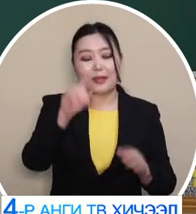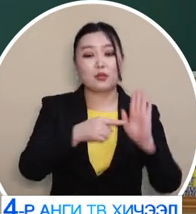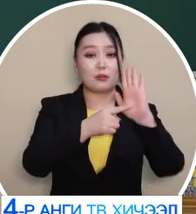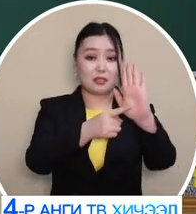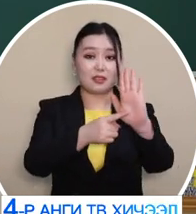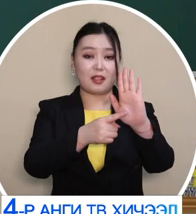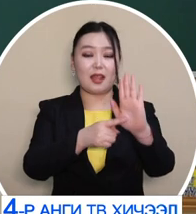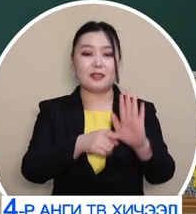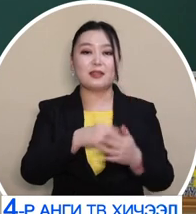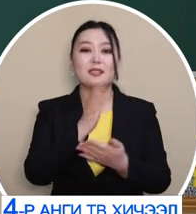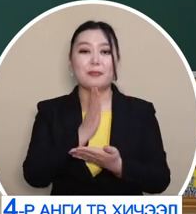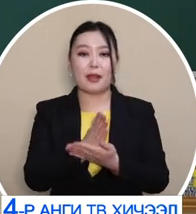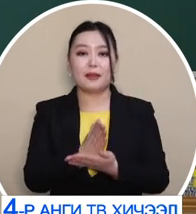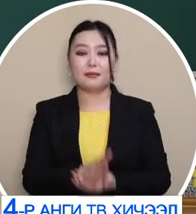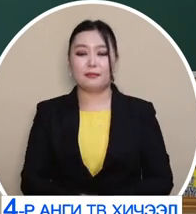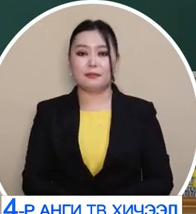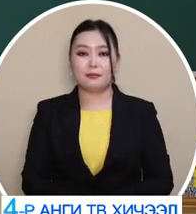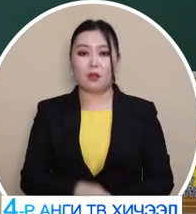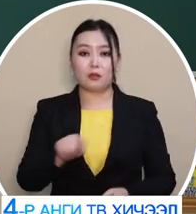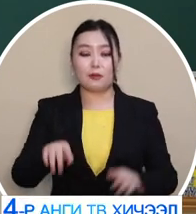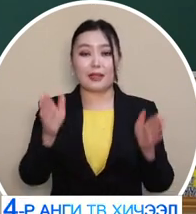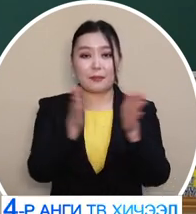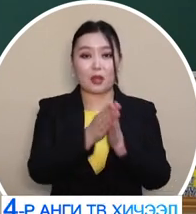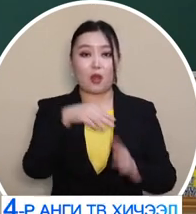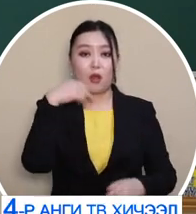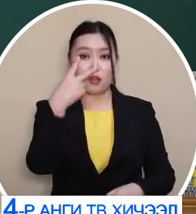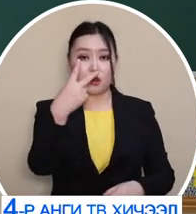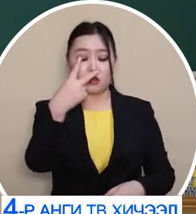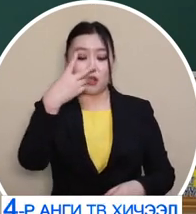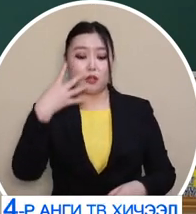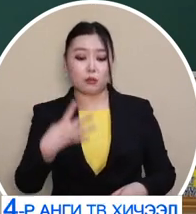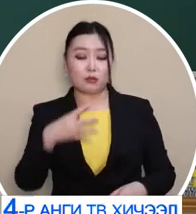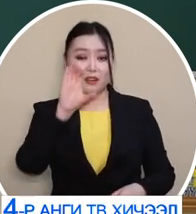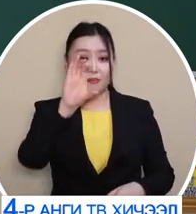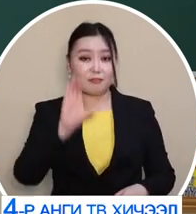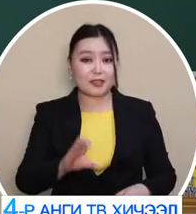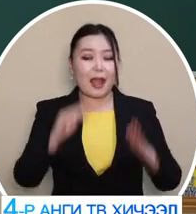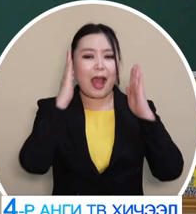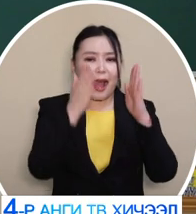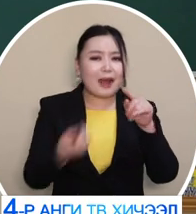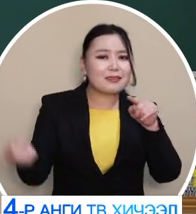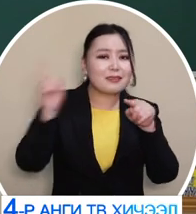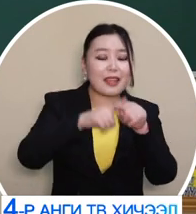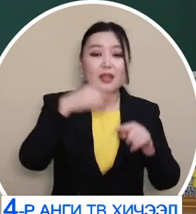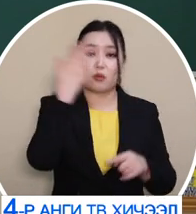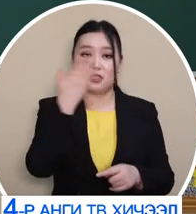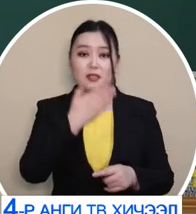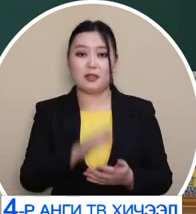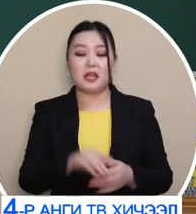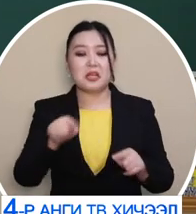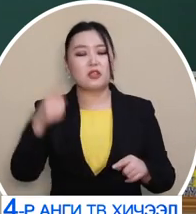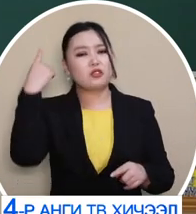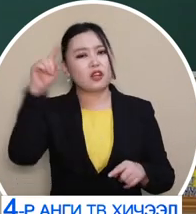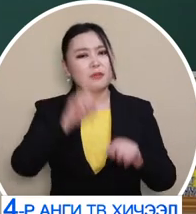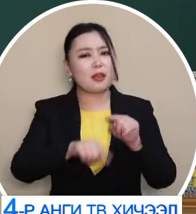дүрслэн харуулсан байна. За одоо тэгвэл хамтдаа шүлгийнхаа 2-оос 4-р бадгийг анхааран давтан уншъя. За энэ хэсэг зохиолч маань